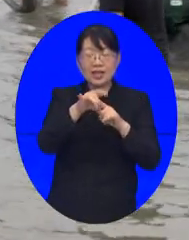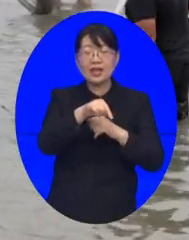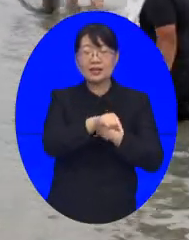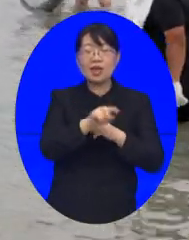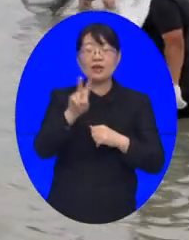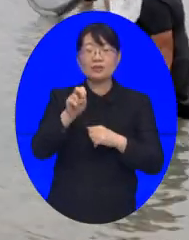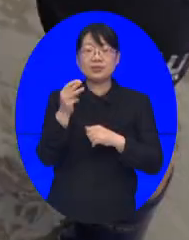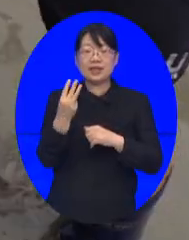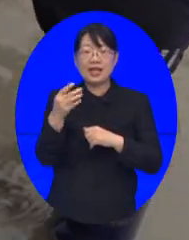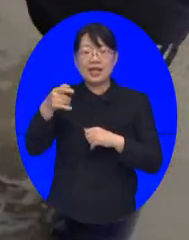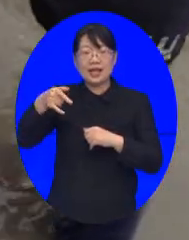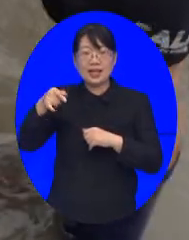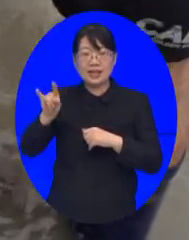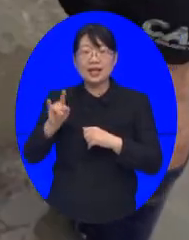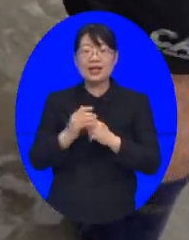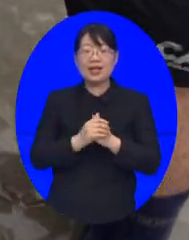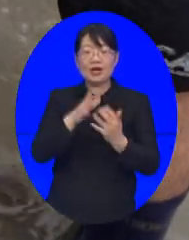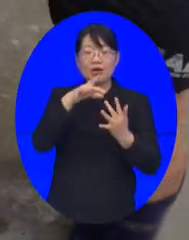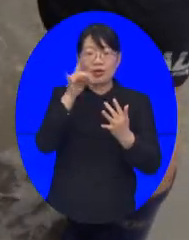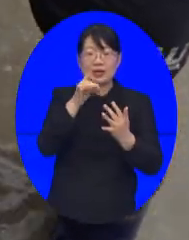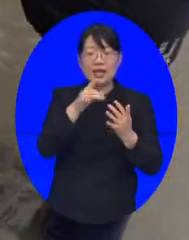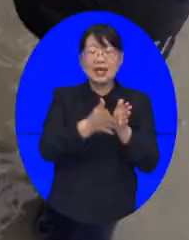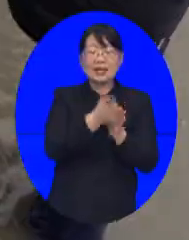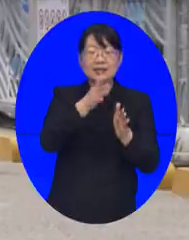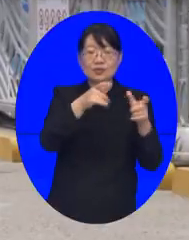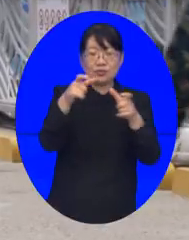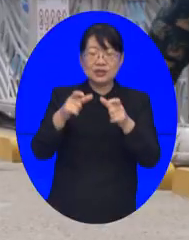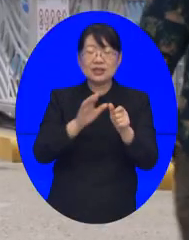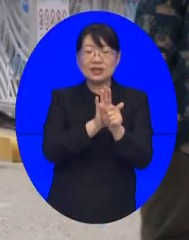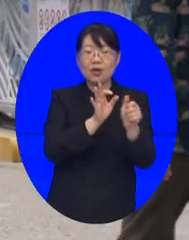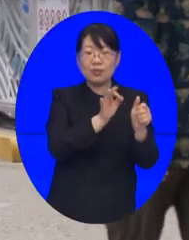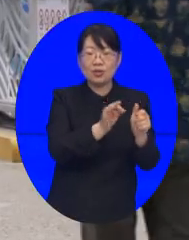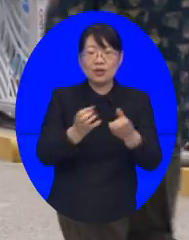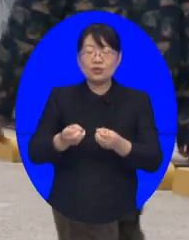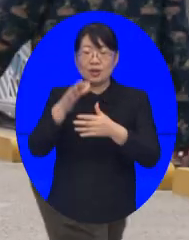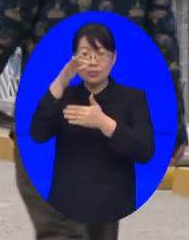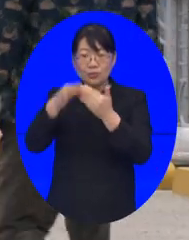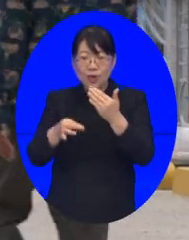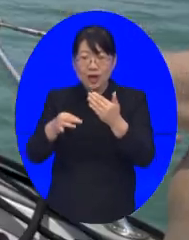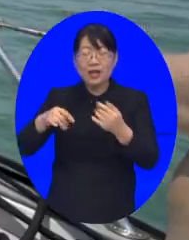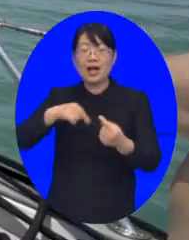관광축제로 선정된 도내 축제는 23개. 선정된 시군은 지원금을